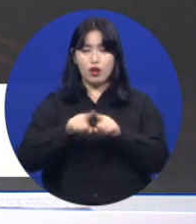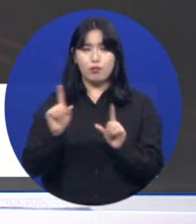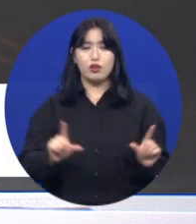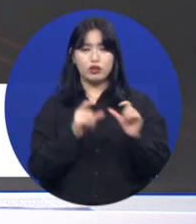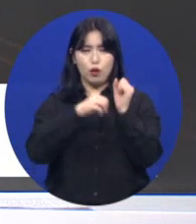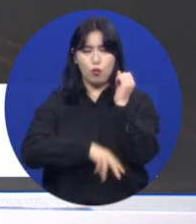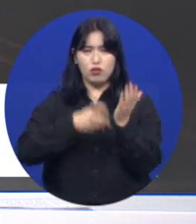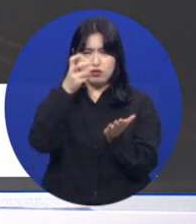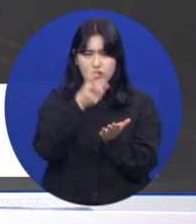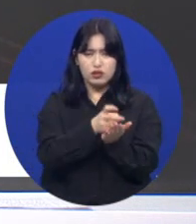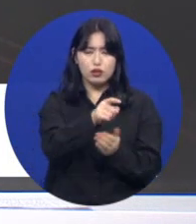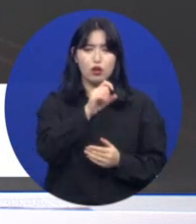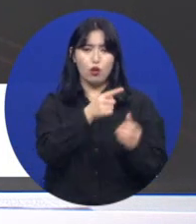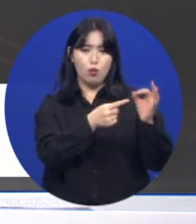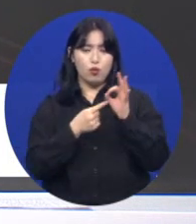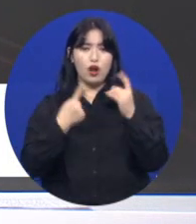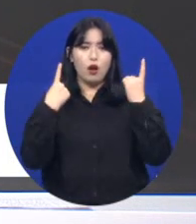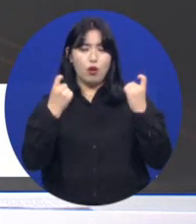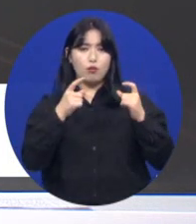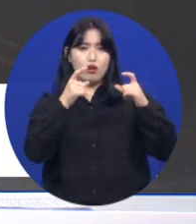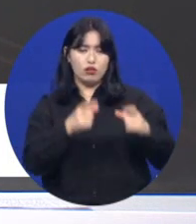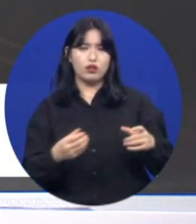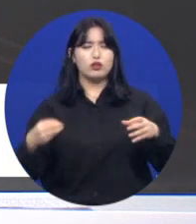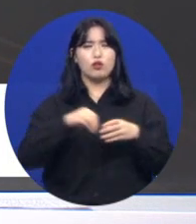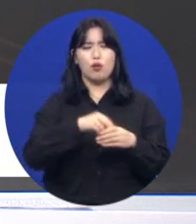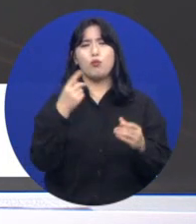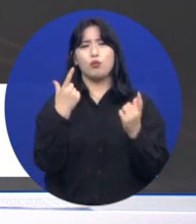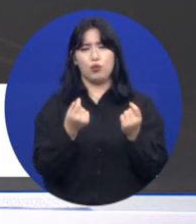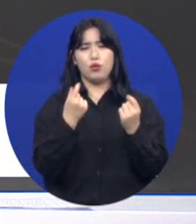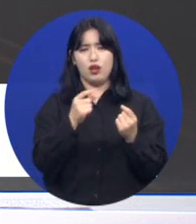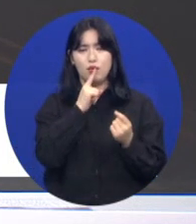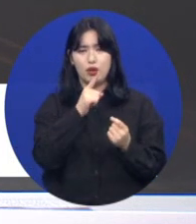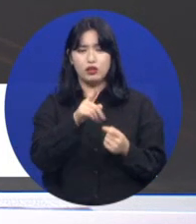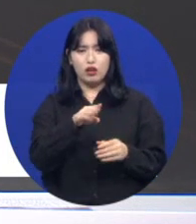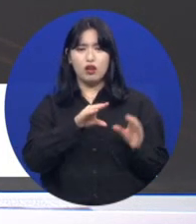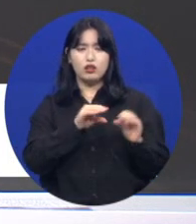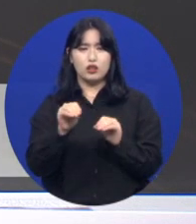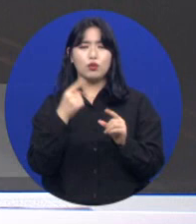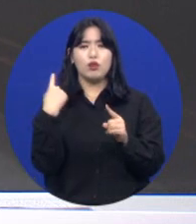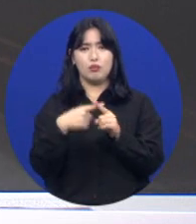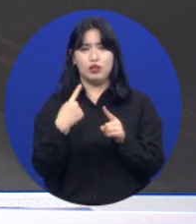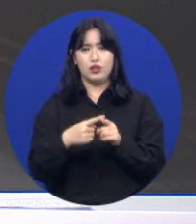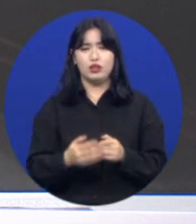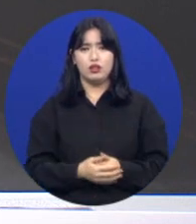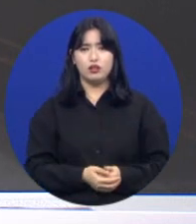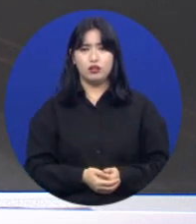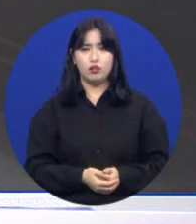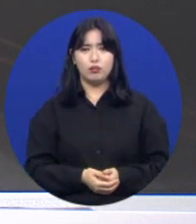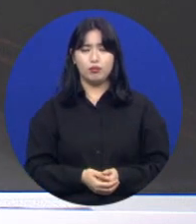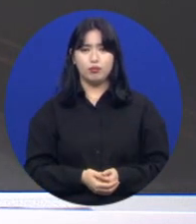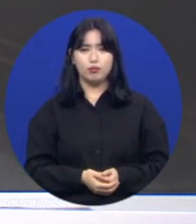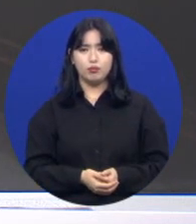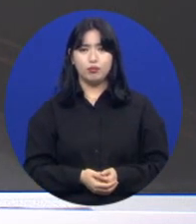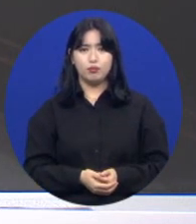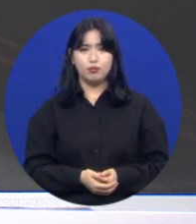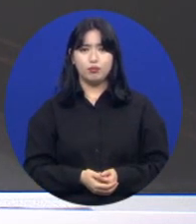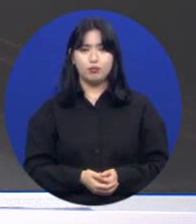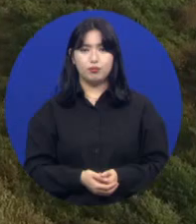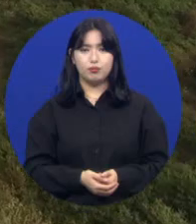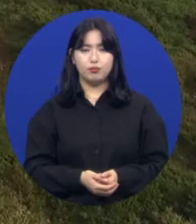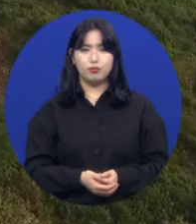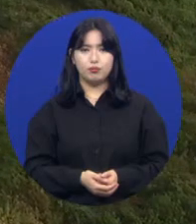원칙을 오라 관광단지에도 적용하겠다며 사실상 제동을 걸었습니다. 김찬영 기자입니다.